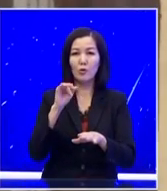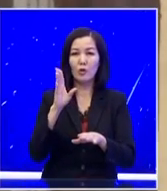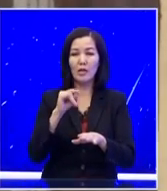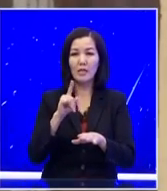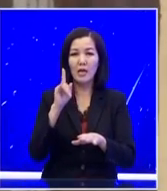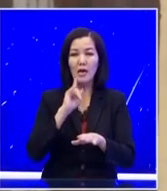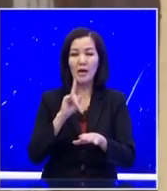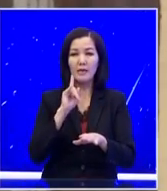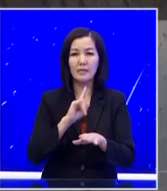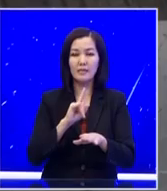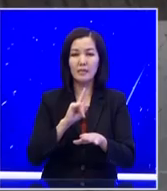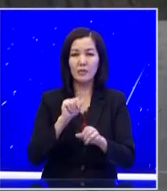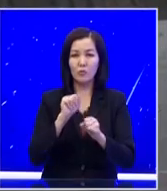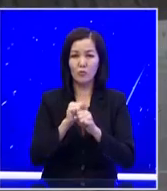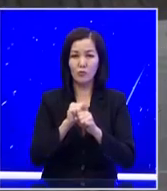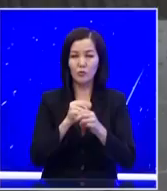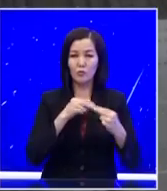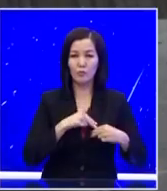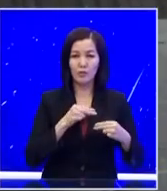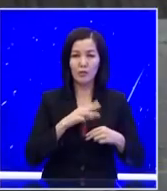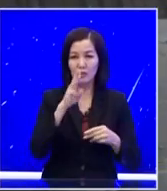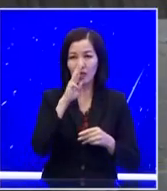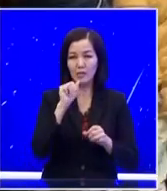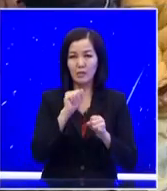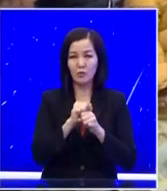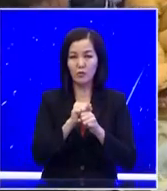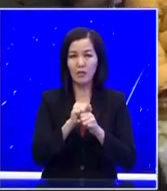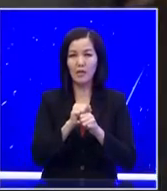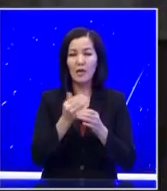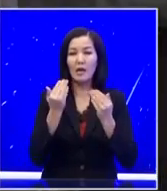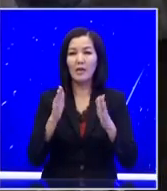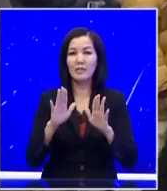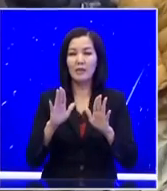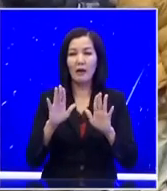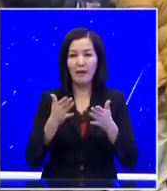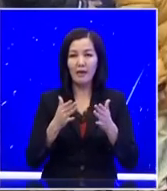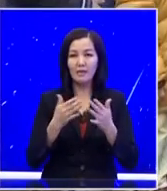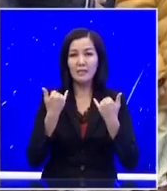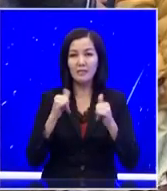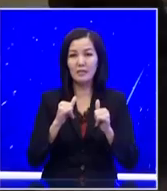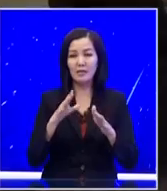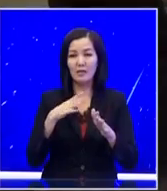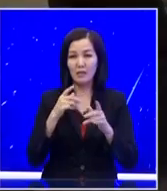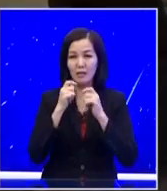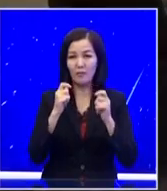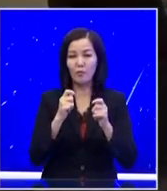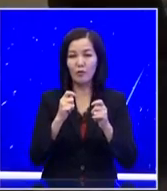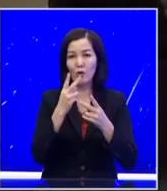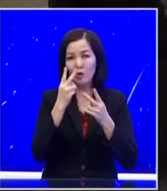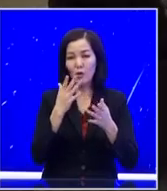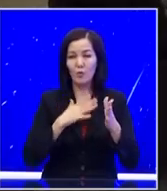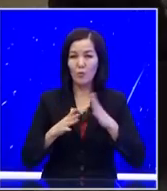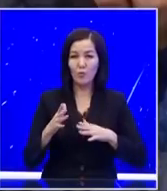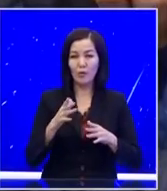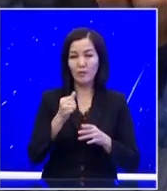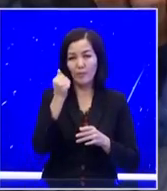демалысқа шығып қалған еді. Олар үшін бұл жәрдем тосын сый болды. Дорба тола мөшек-мөшек азық-түлікті көргенде қуаныштарын жасыра алмады.